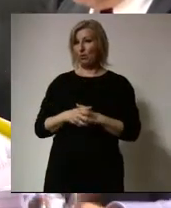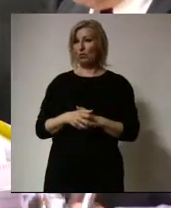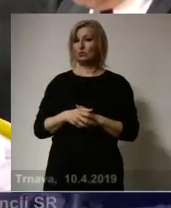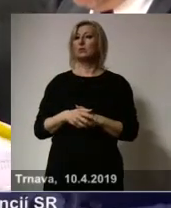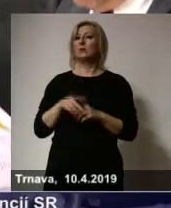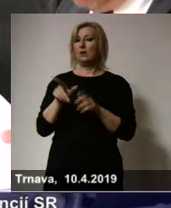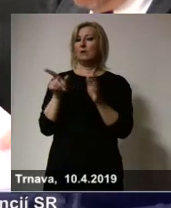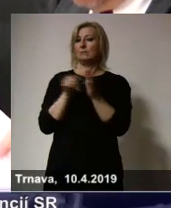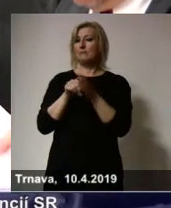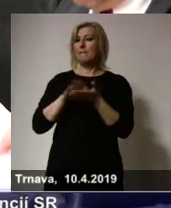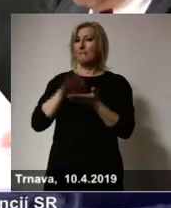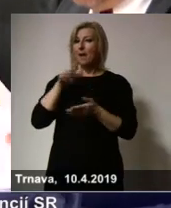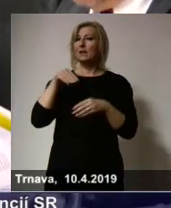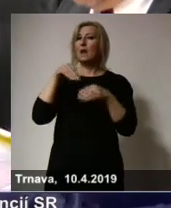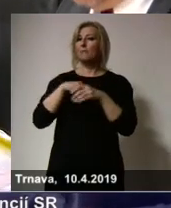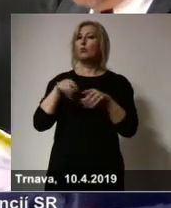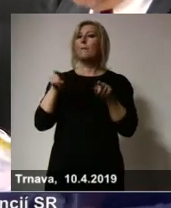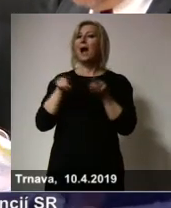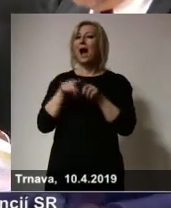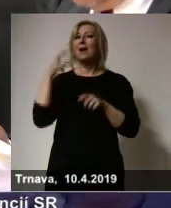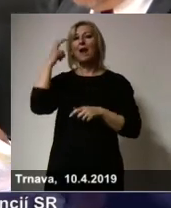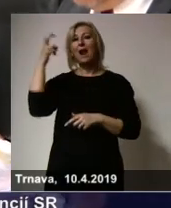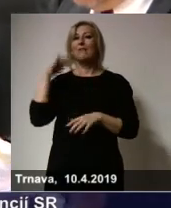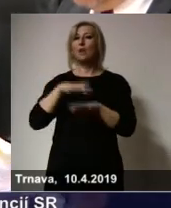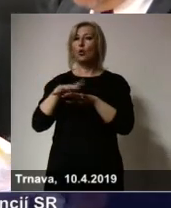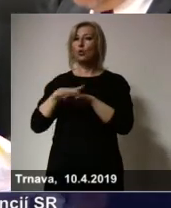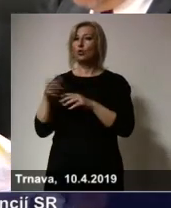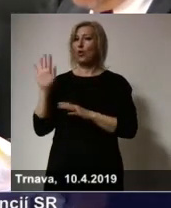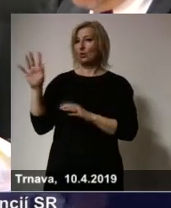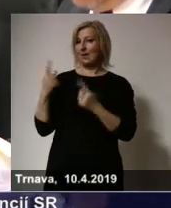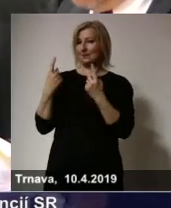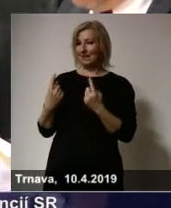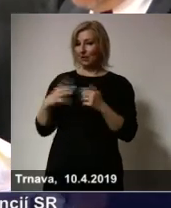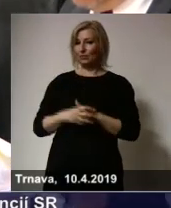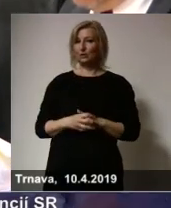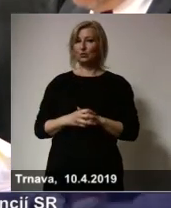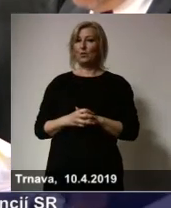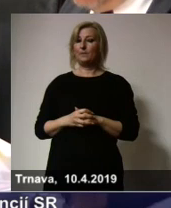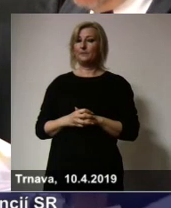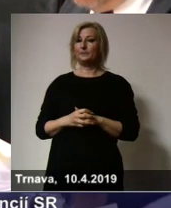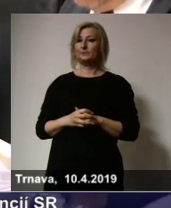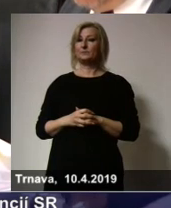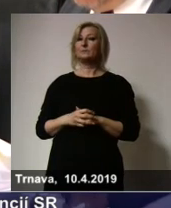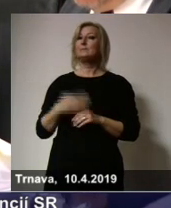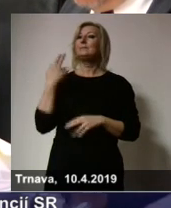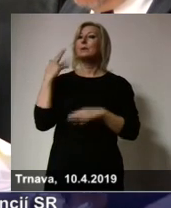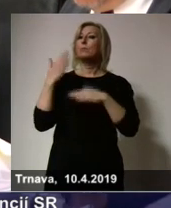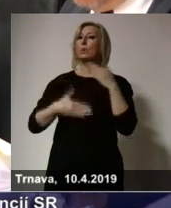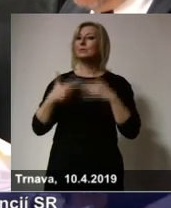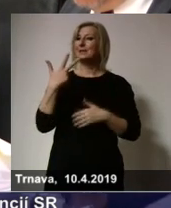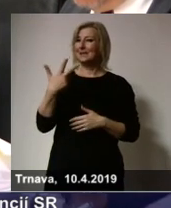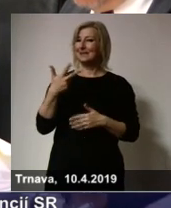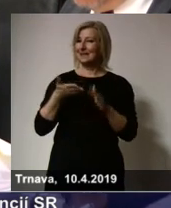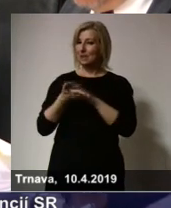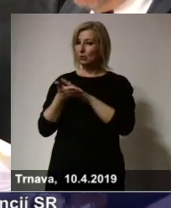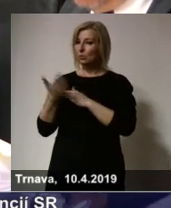od pani hlavnej kontrolórky. Ako som asi na ostatných troch zastupiteľstvách informoval,